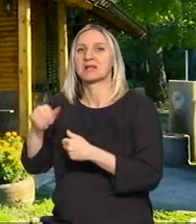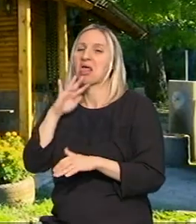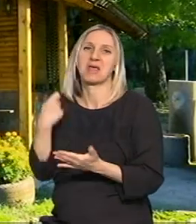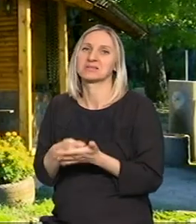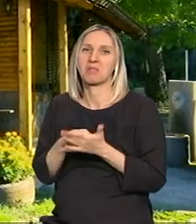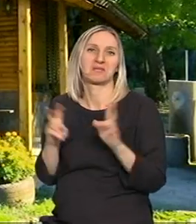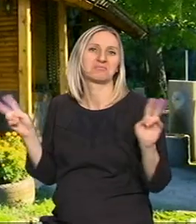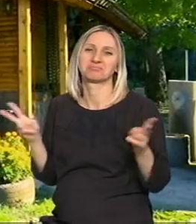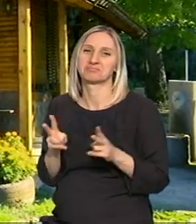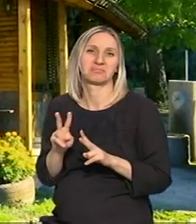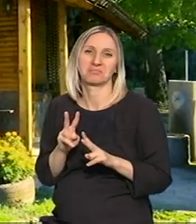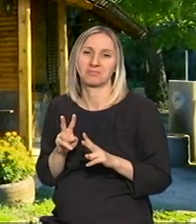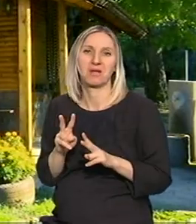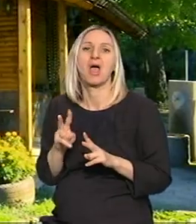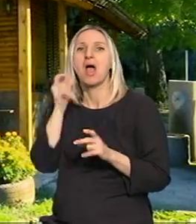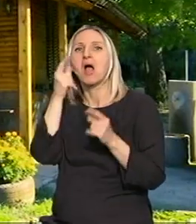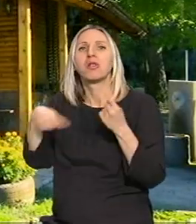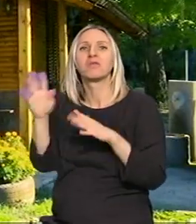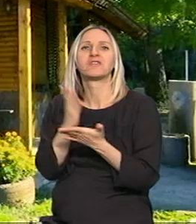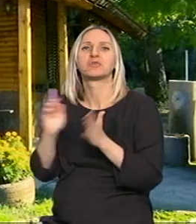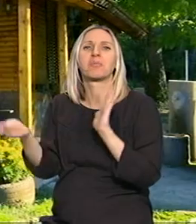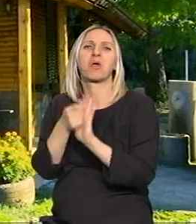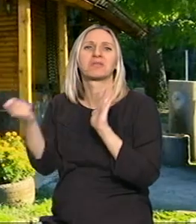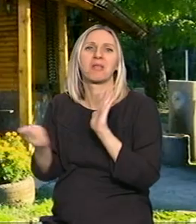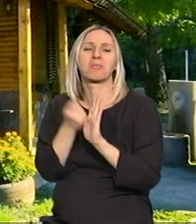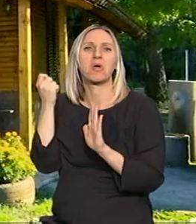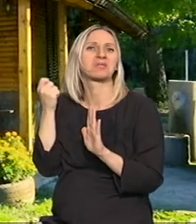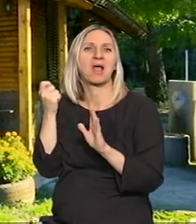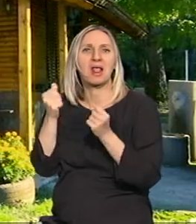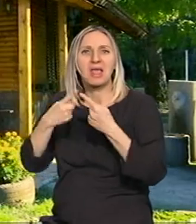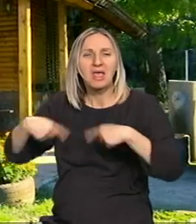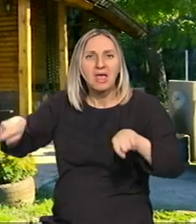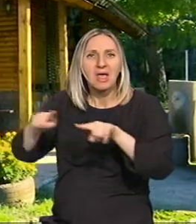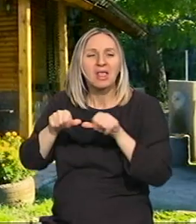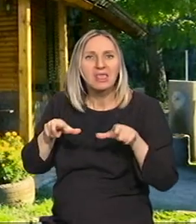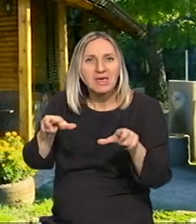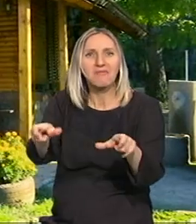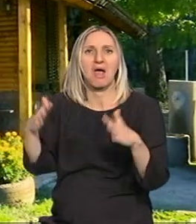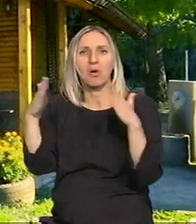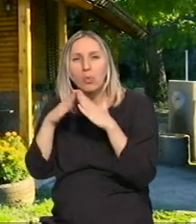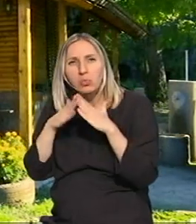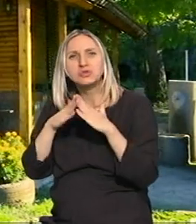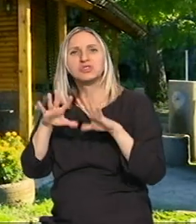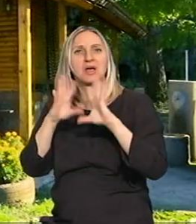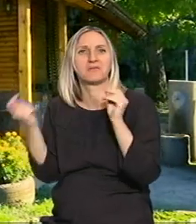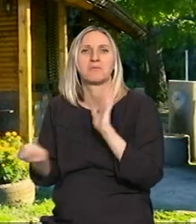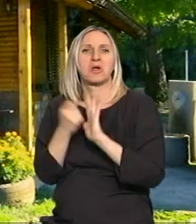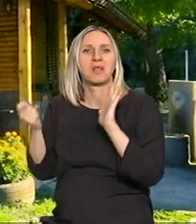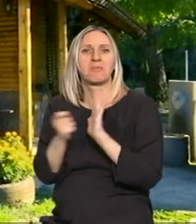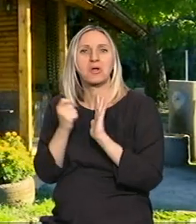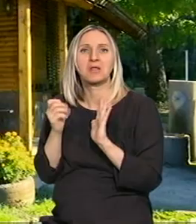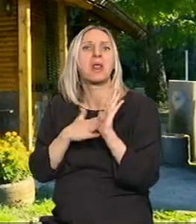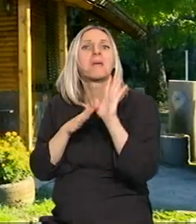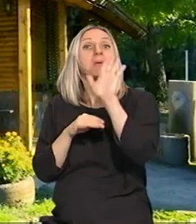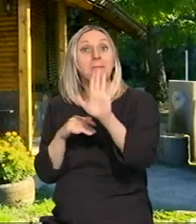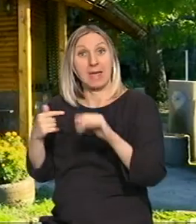su prodali, prodali su njive, prodali, imali su čak neki kuće u Malom Bavaništu. Ja sam, na primjer,